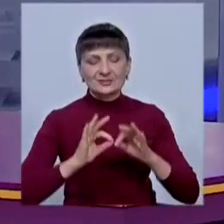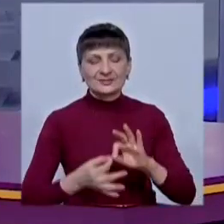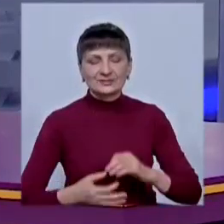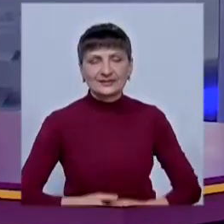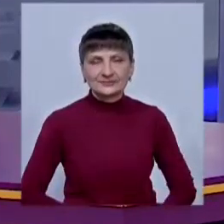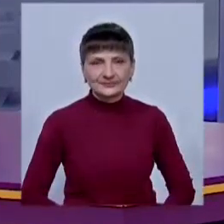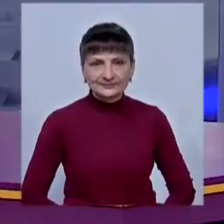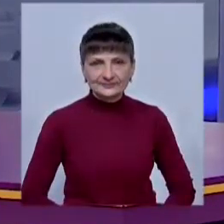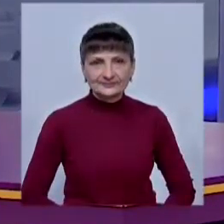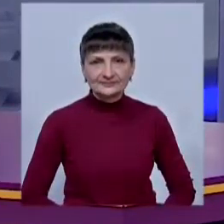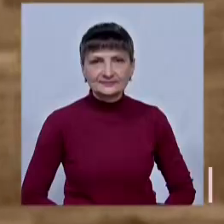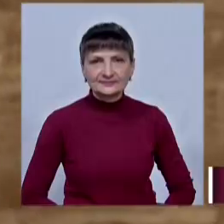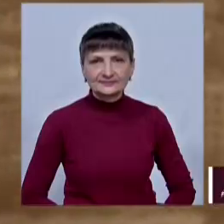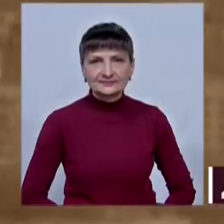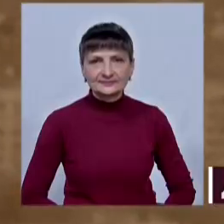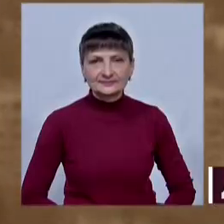Альжанова.